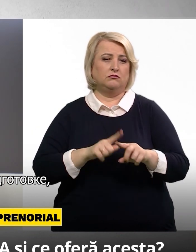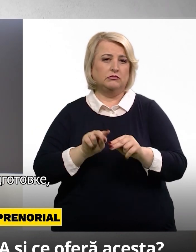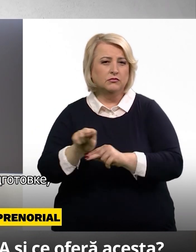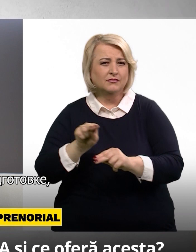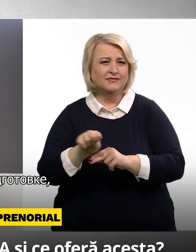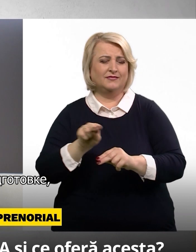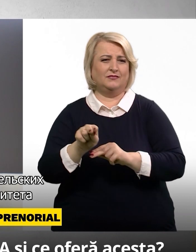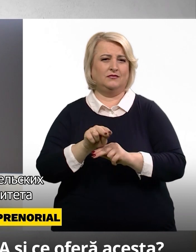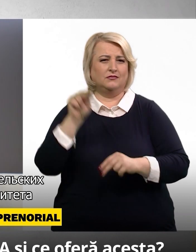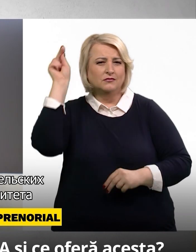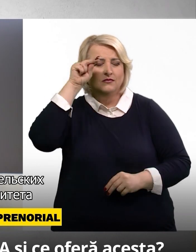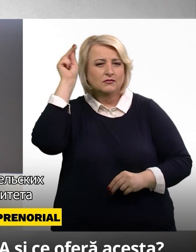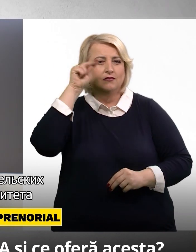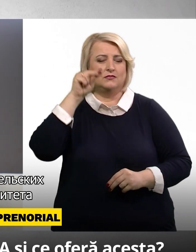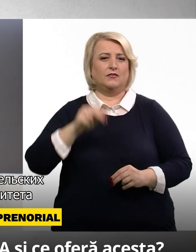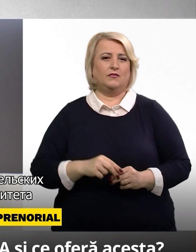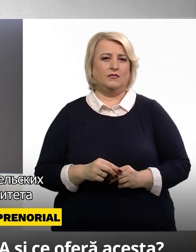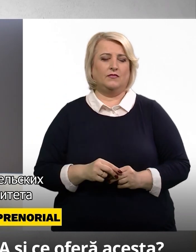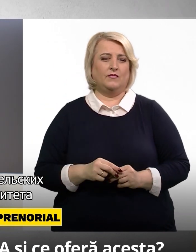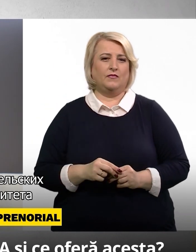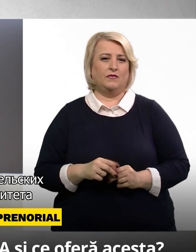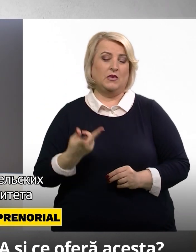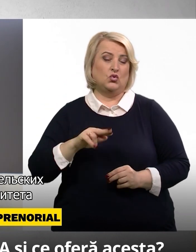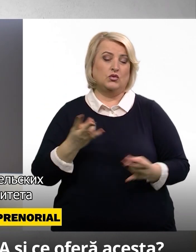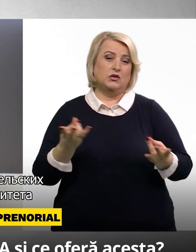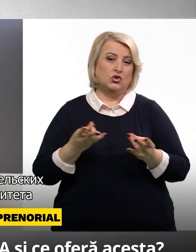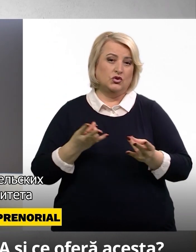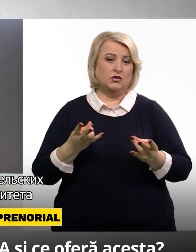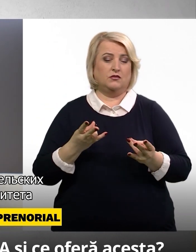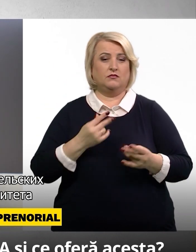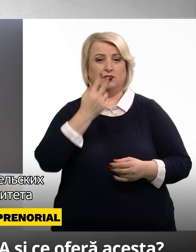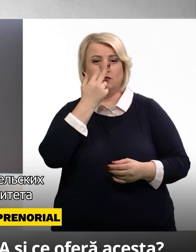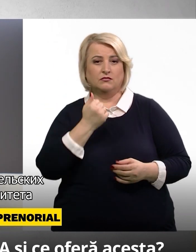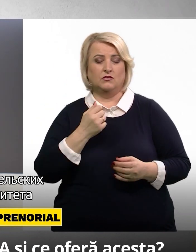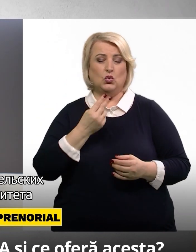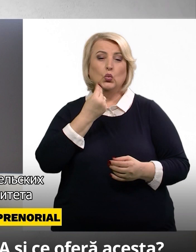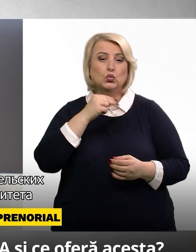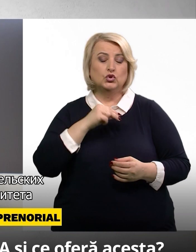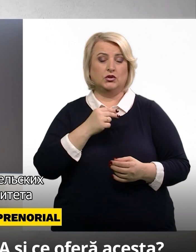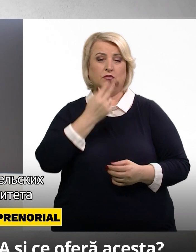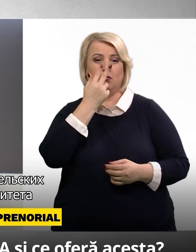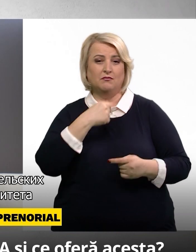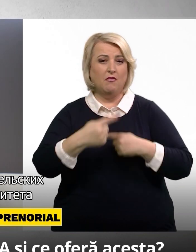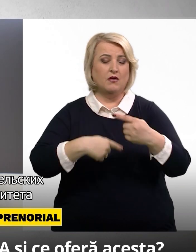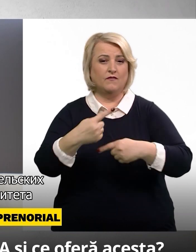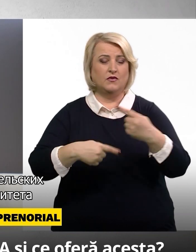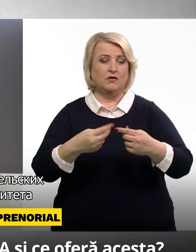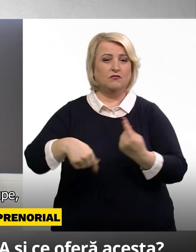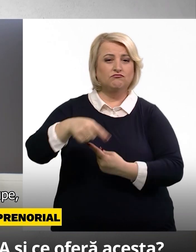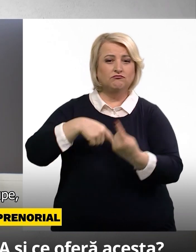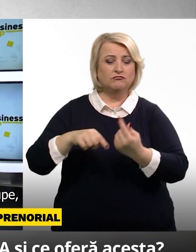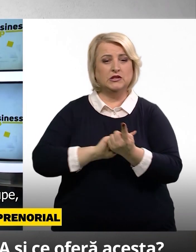instruire, training pentru necesitățile și deprinderile, deci consolidarea deprinderilor antreprenoriale, schimbarea